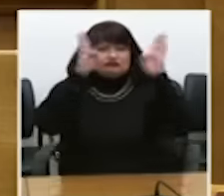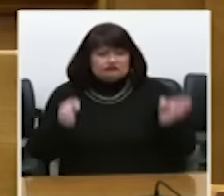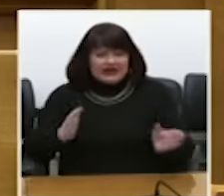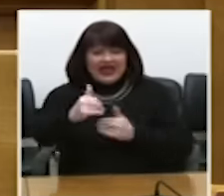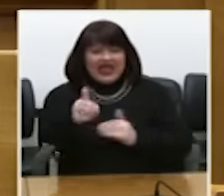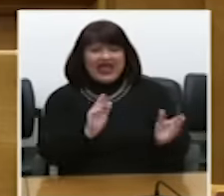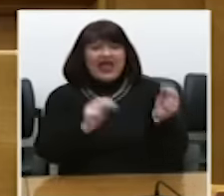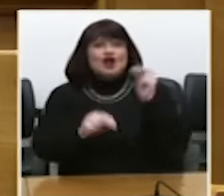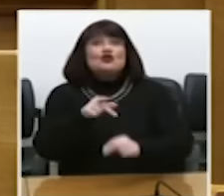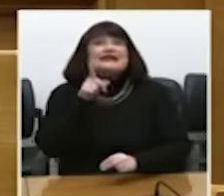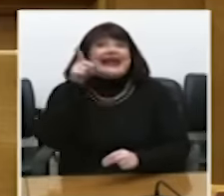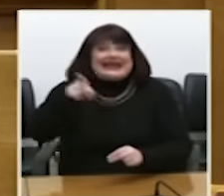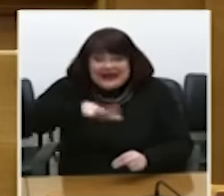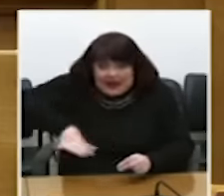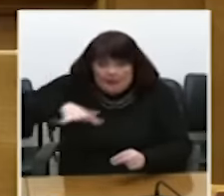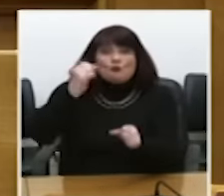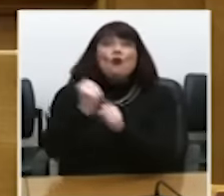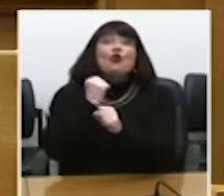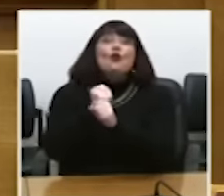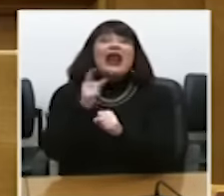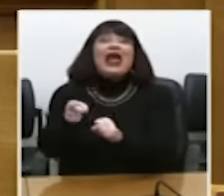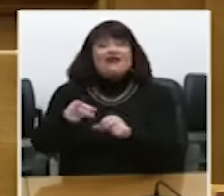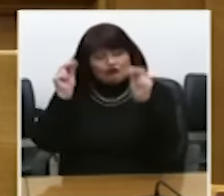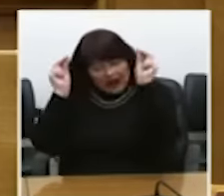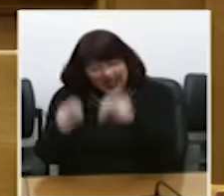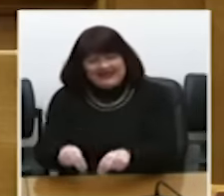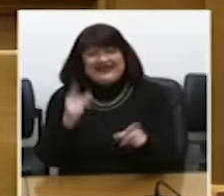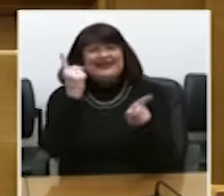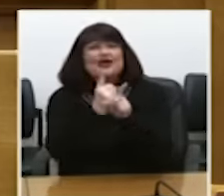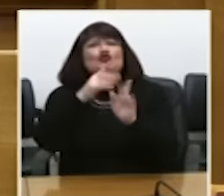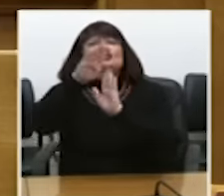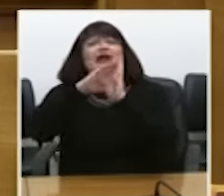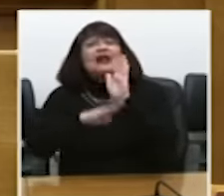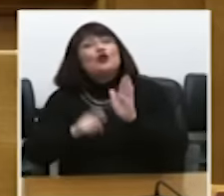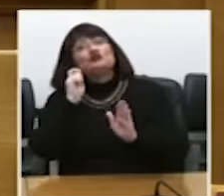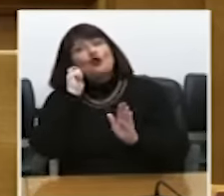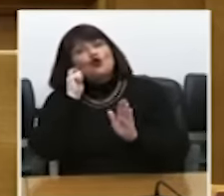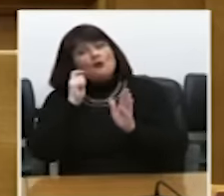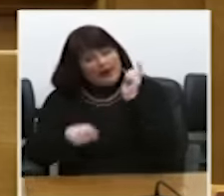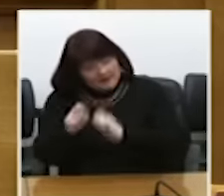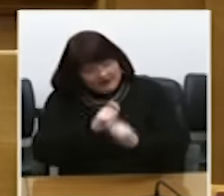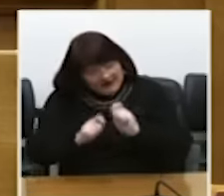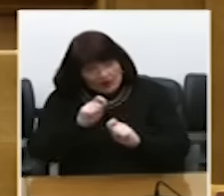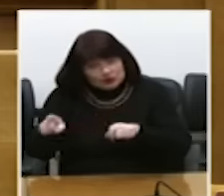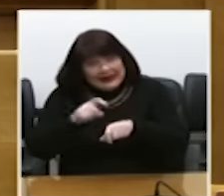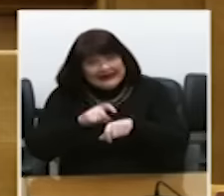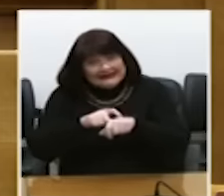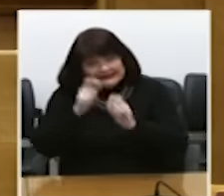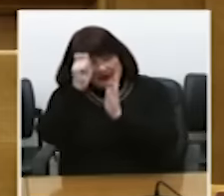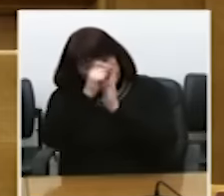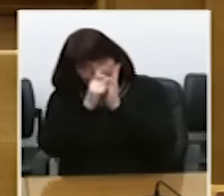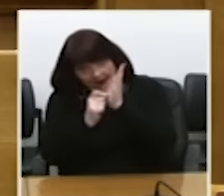τόπου εργασίας τους βάσει ειδικών εκλογικών καταλόγων που θα συνταχθούν με ευθύνη της ΔΥΠΑ, της